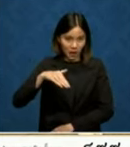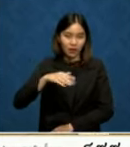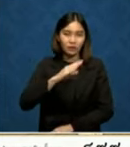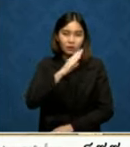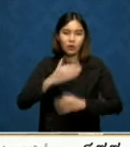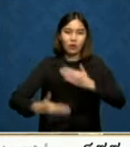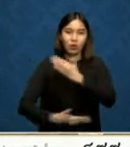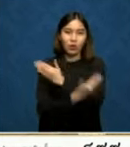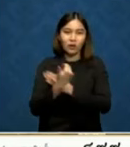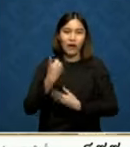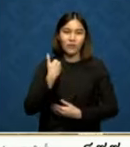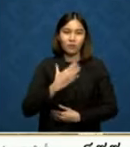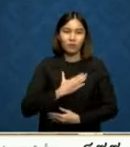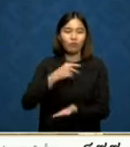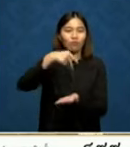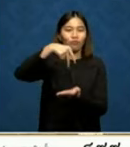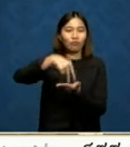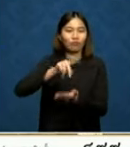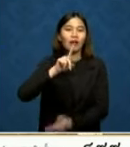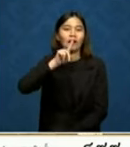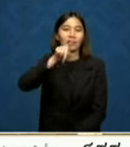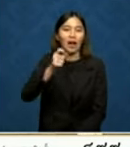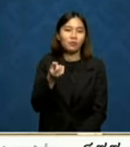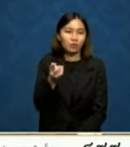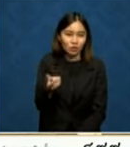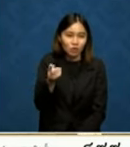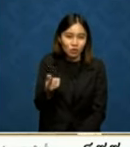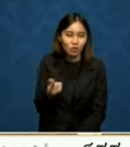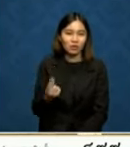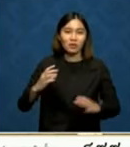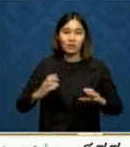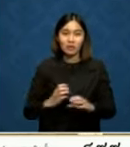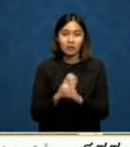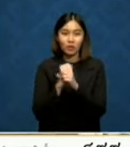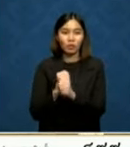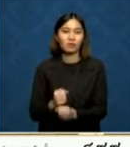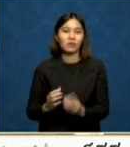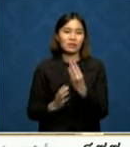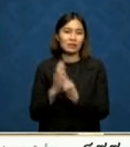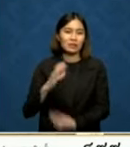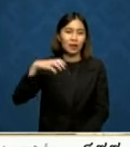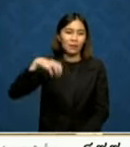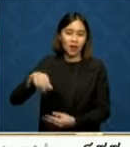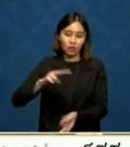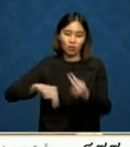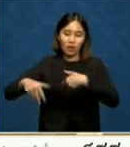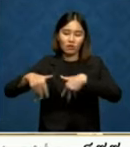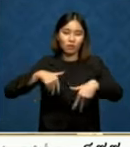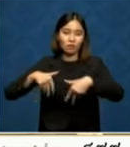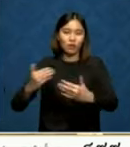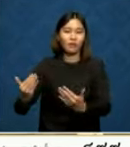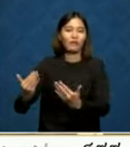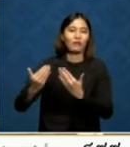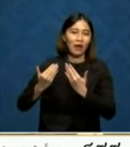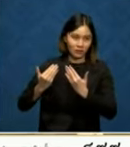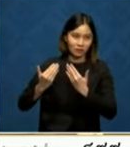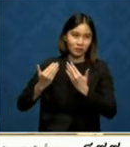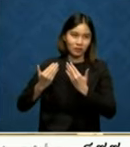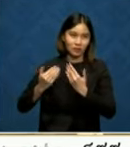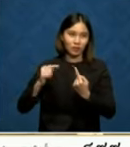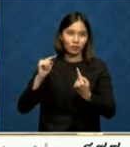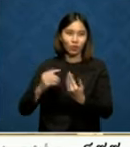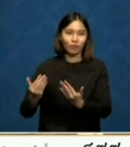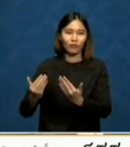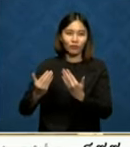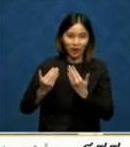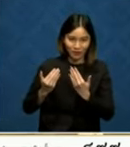โอกาสผมเองจะลุกขึ้นถามกระทู้สดว่าสภาองค์กรผู้บริโภคนี่เขาฝากมาฝากการบ้านเ